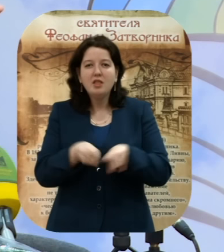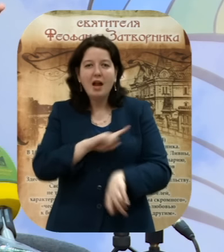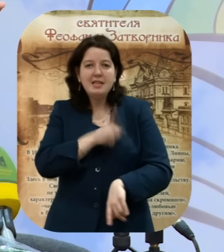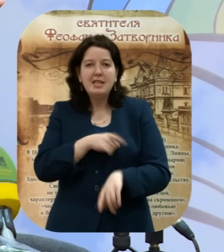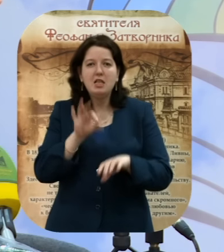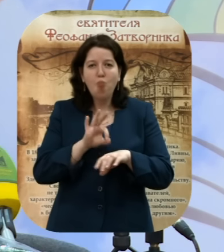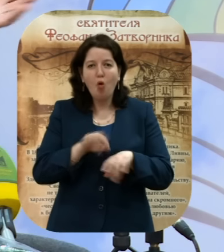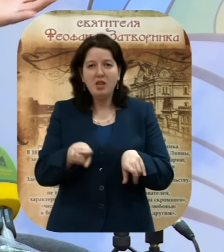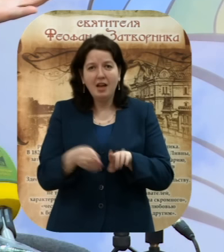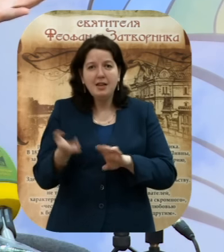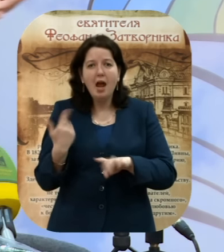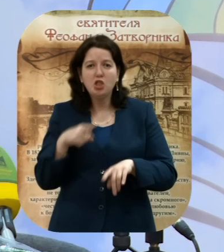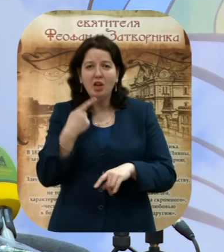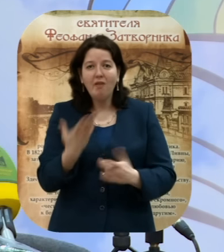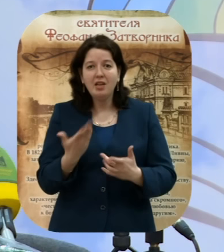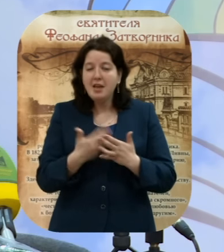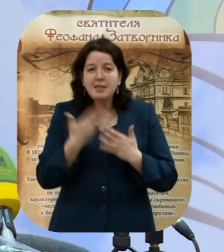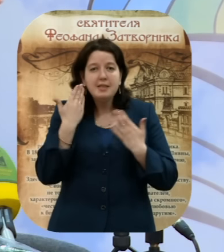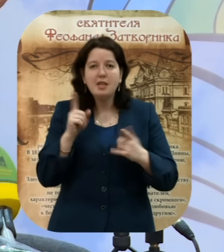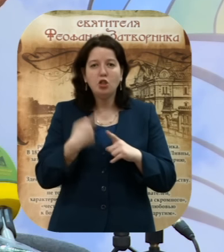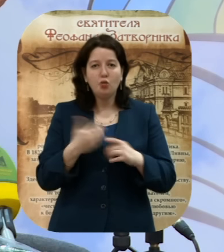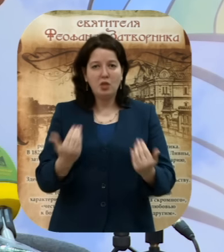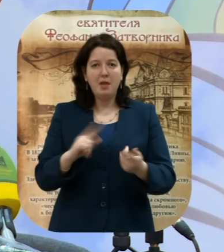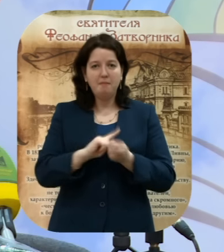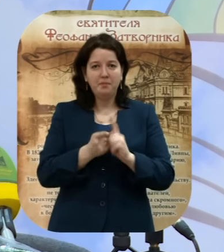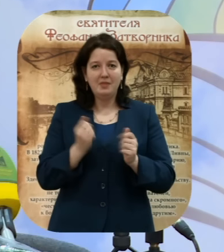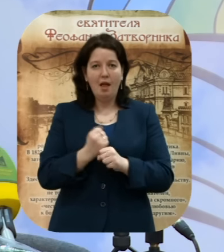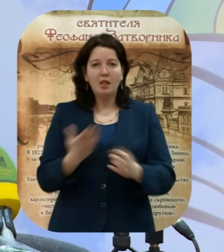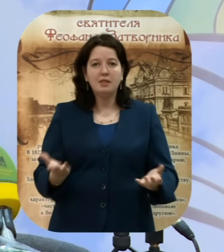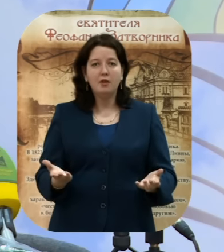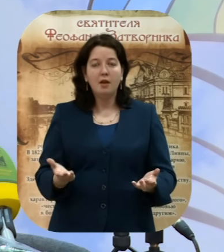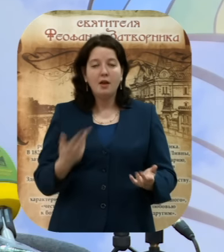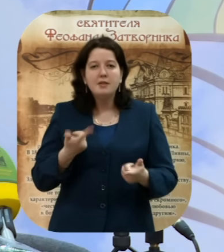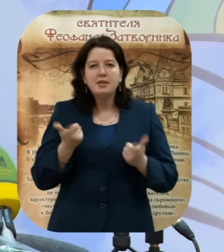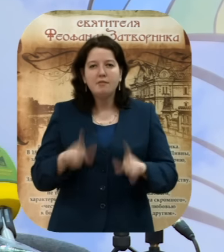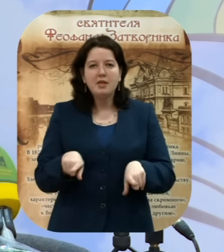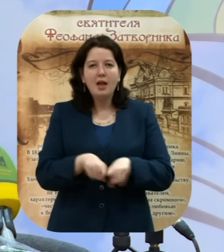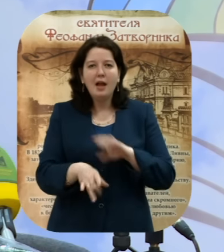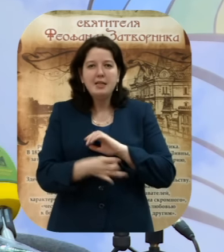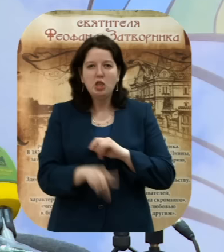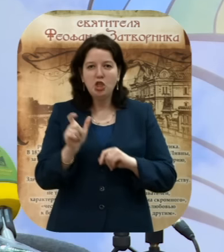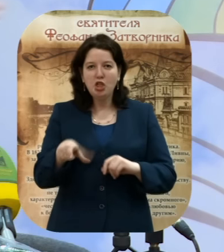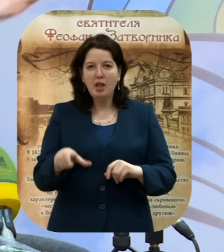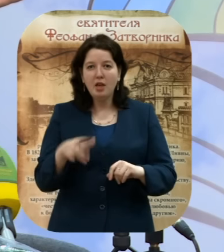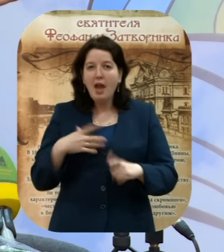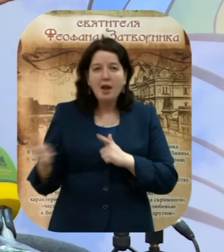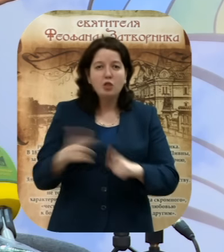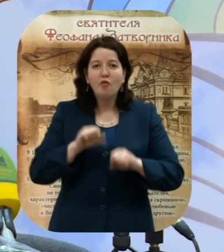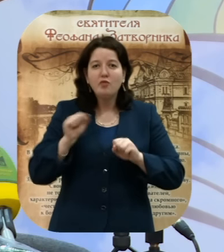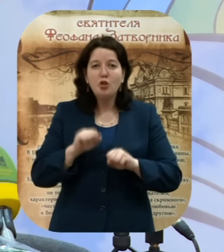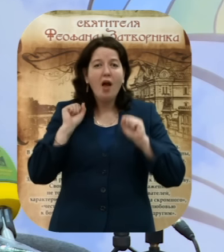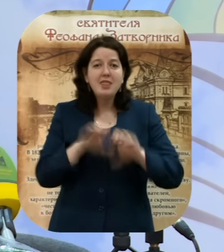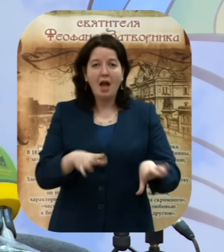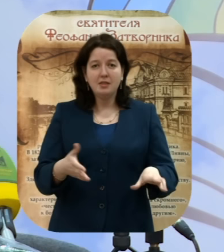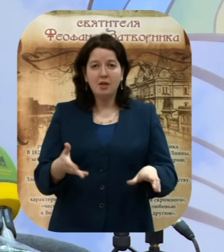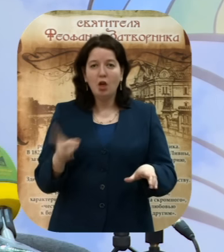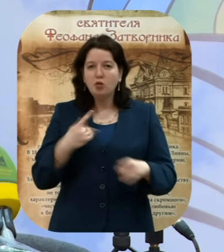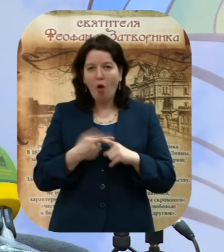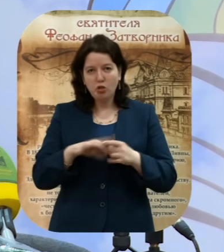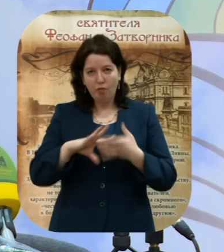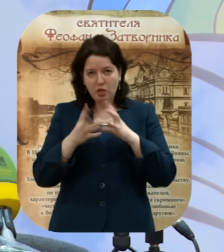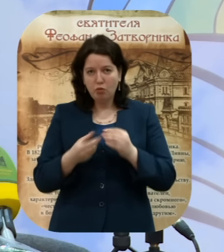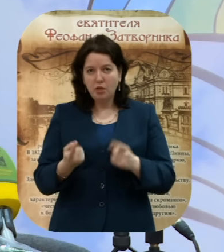мы говорили, и не знает весь, что делать теперь. Я действительно как нищий, я готов все отдать. Ну а что из